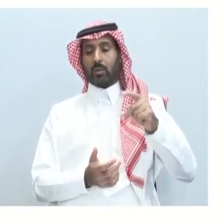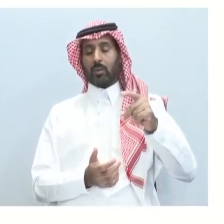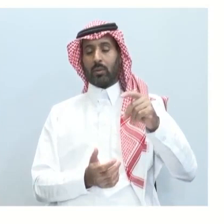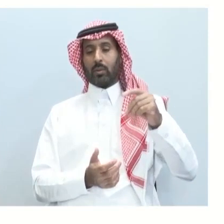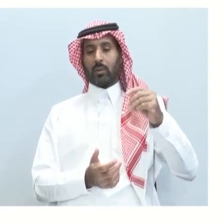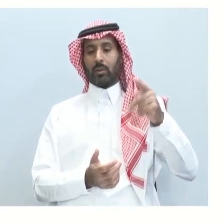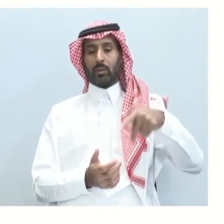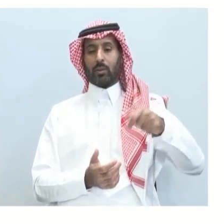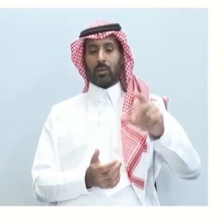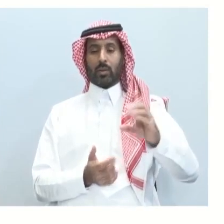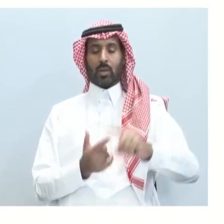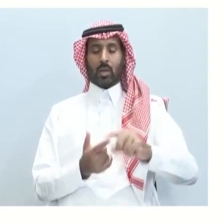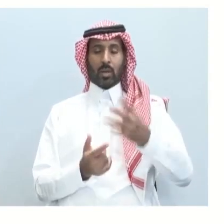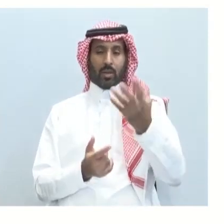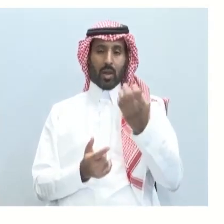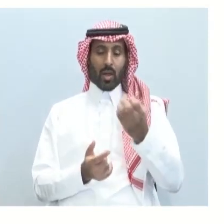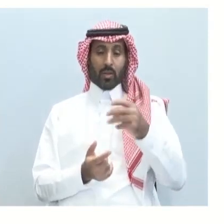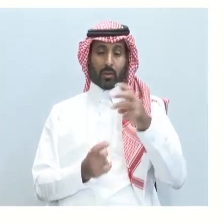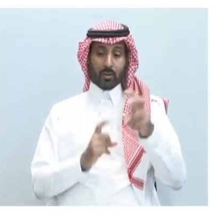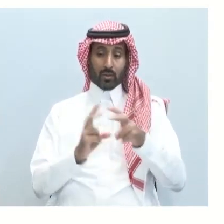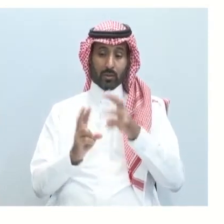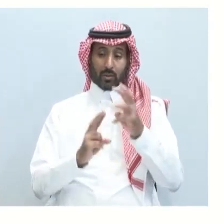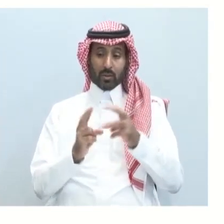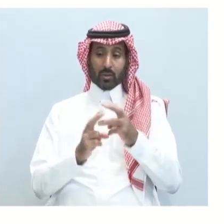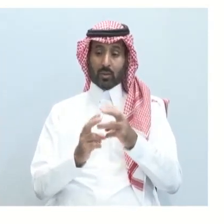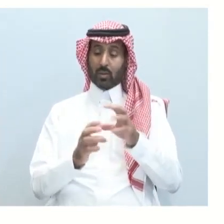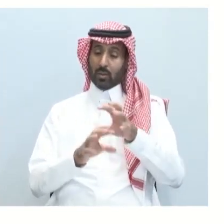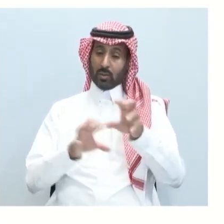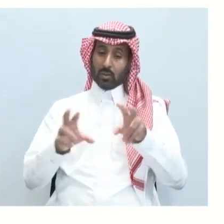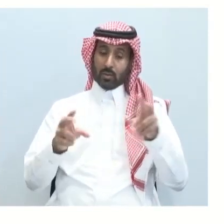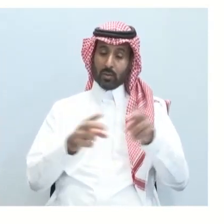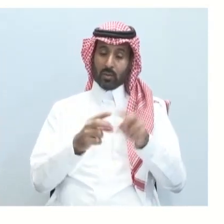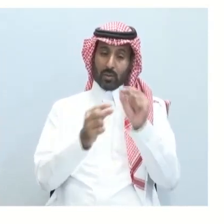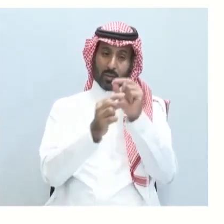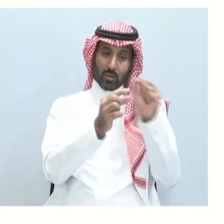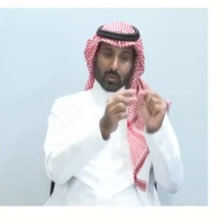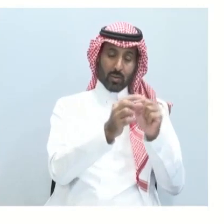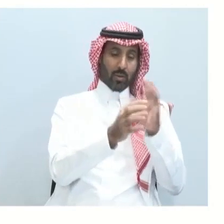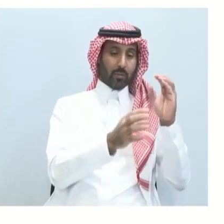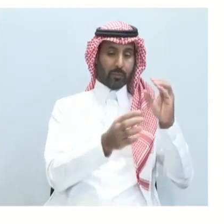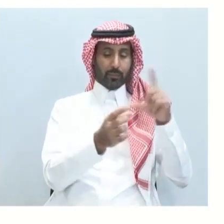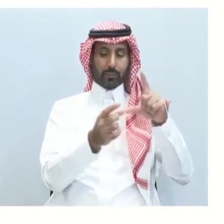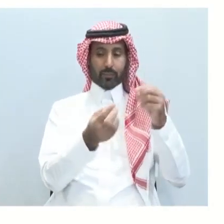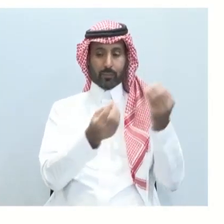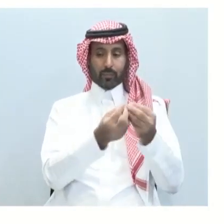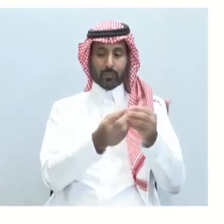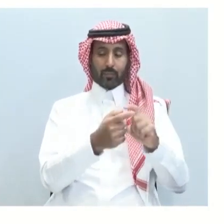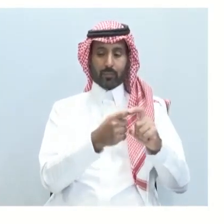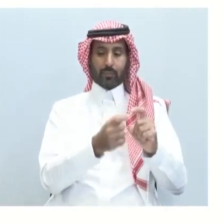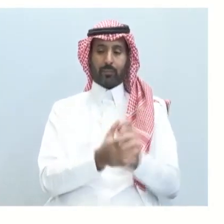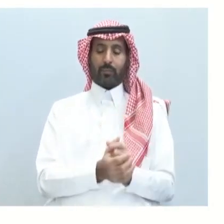ثلاثه الكترونات يتشاركون مع ثلاث ذرات كلور اللي هي اللي وضعناها هنا على شكل رابطه